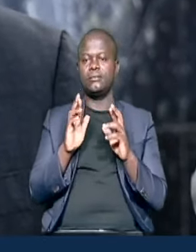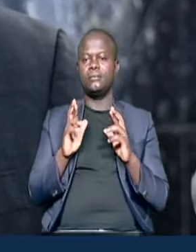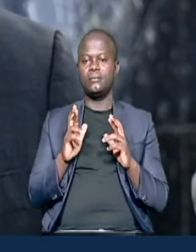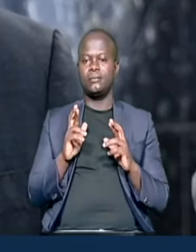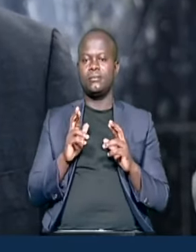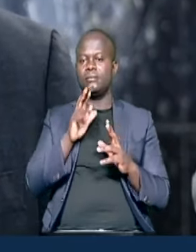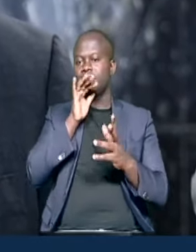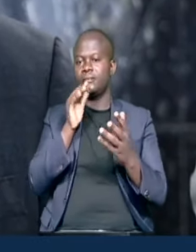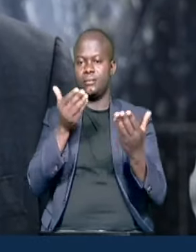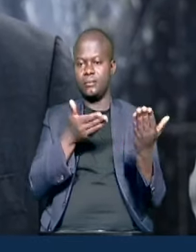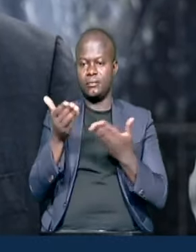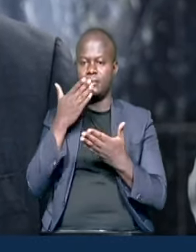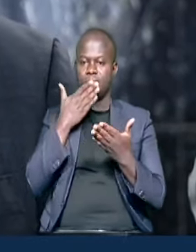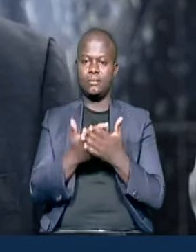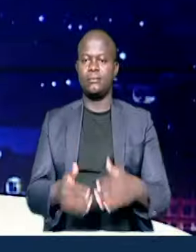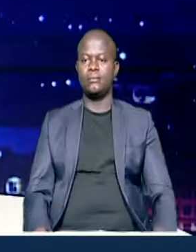twitegereje kumwakira neza n'urwuzo